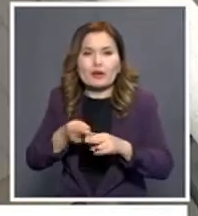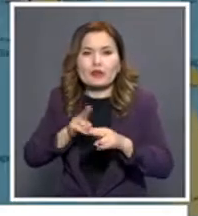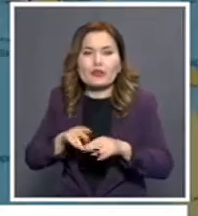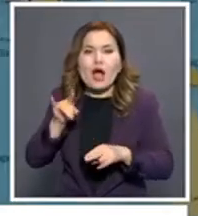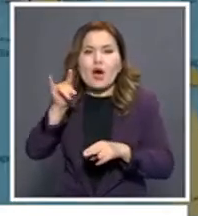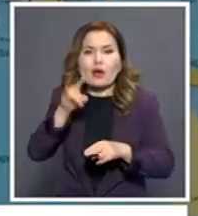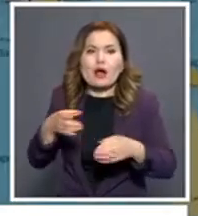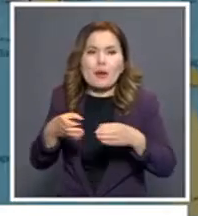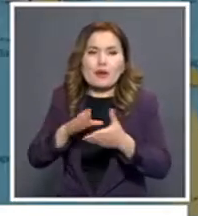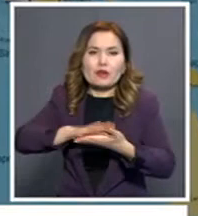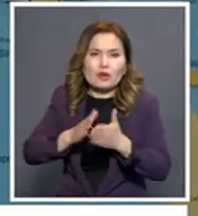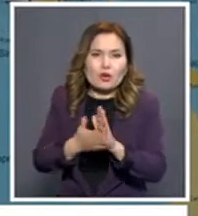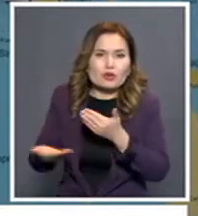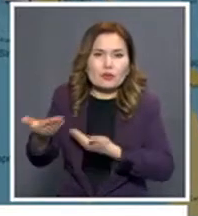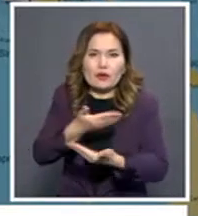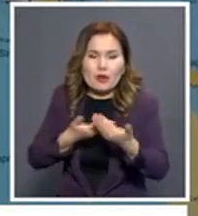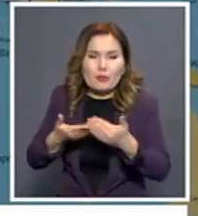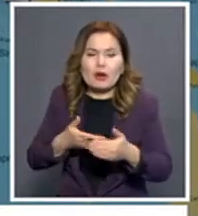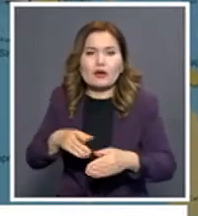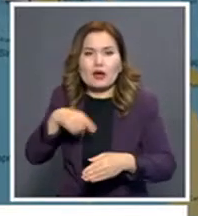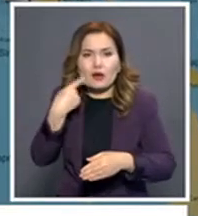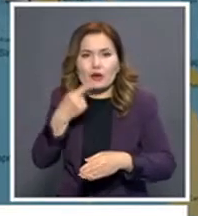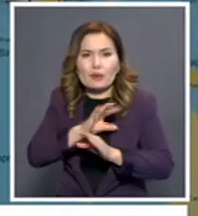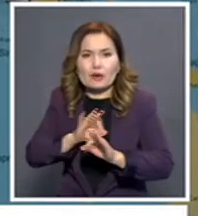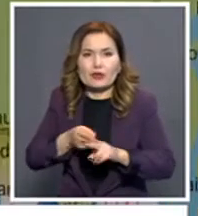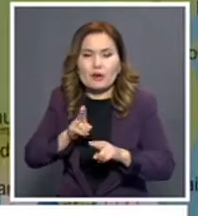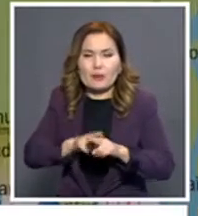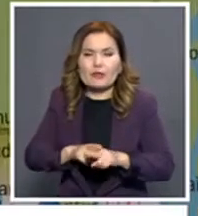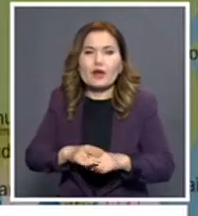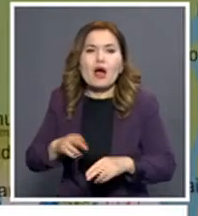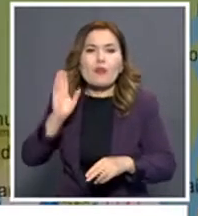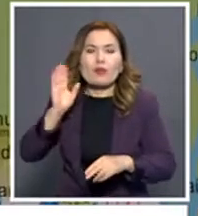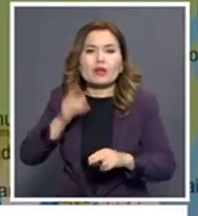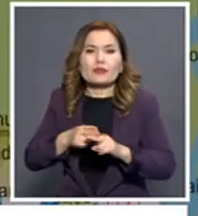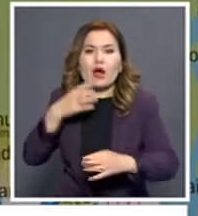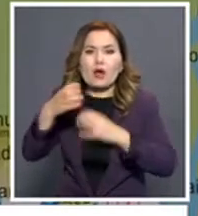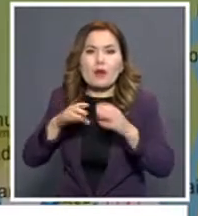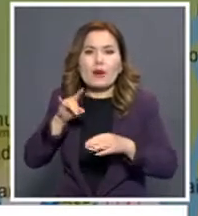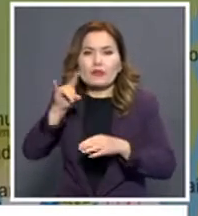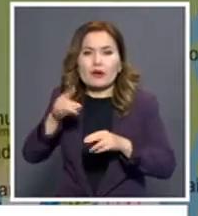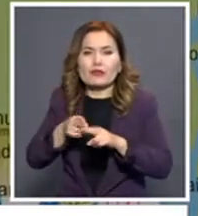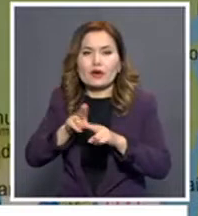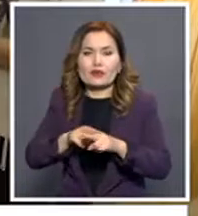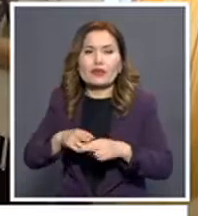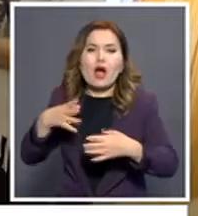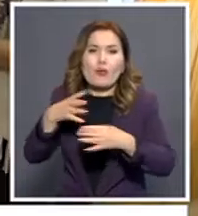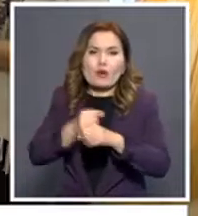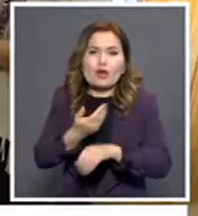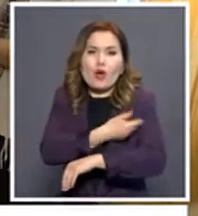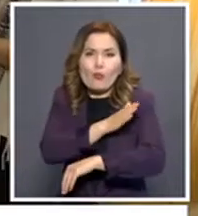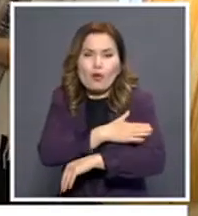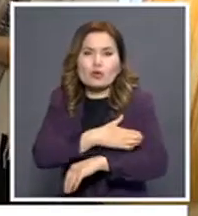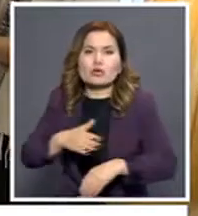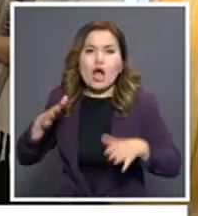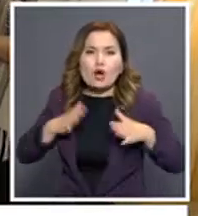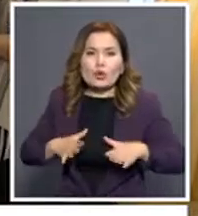әуе компаниялармен келіссөздер жүргізіп жатқанын жеткізді. Сондай-ақ ведомство жуық арада халықаралық әуе қатынасы тоқтаған Польша, Грузия